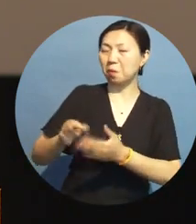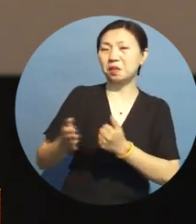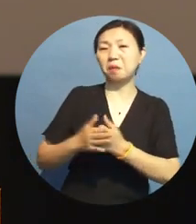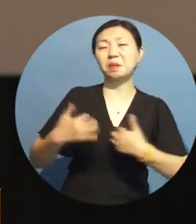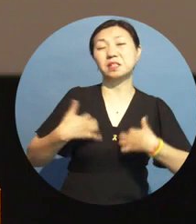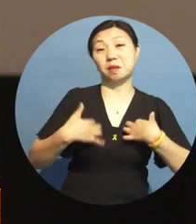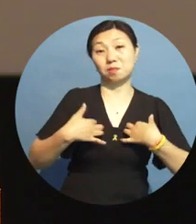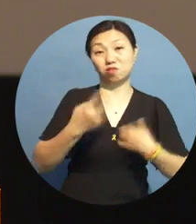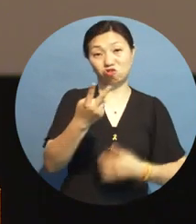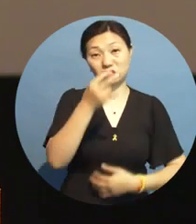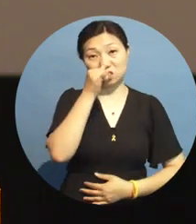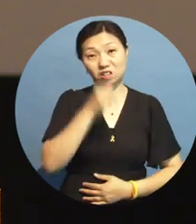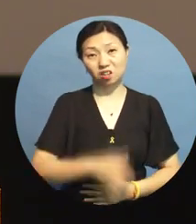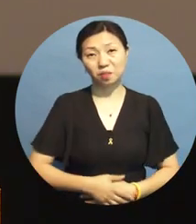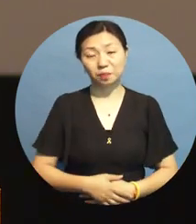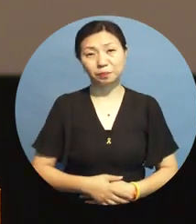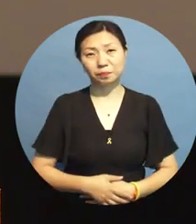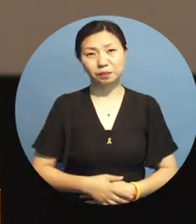살 때는